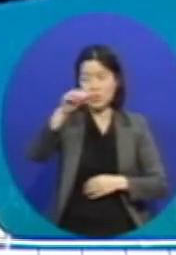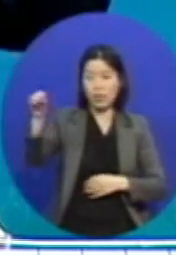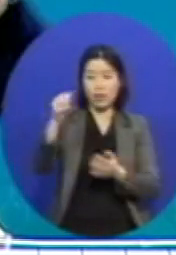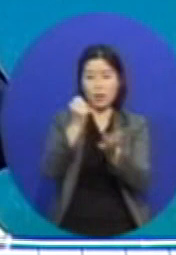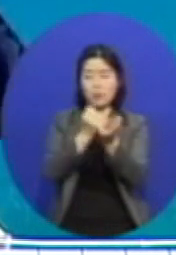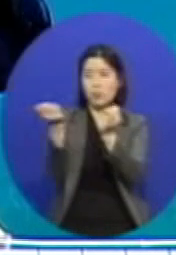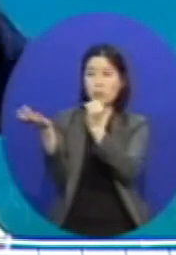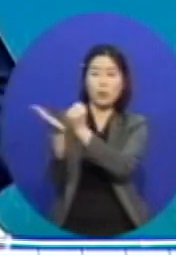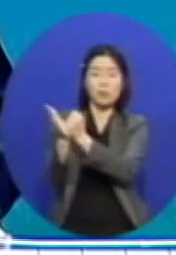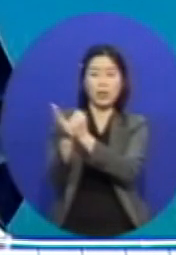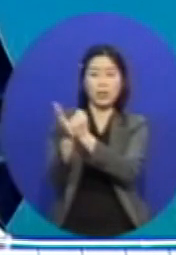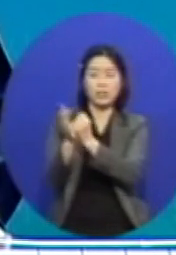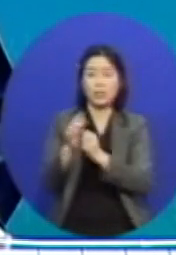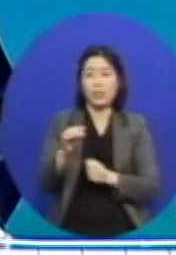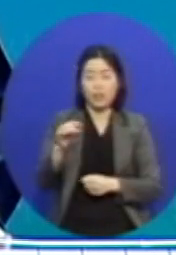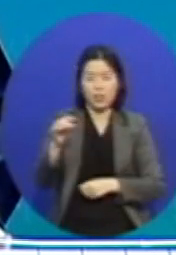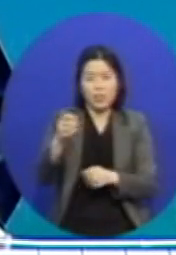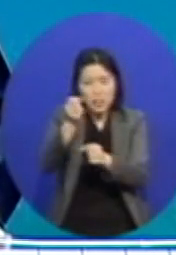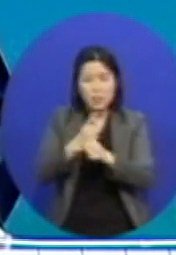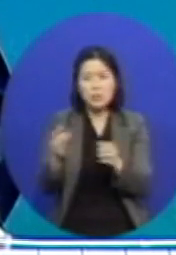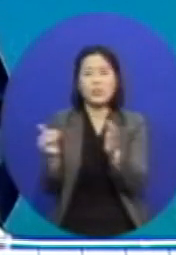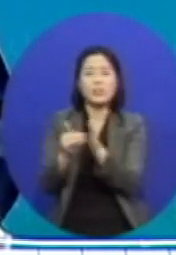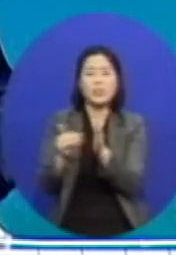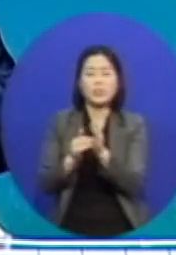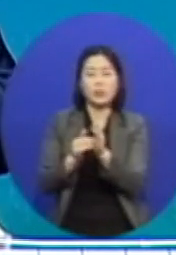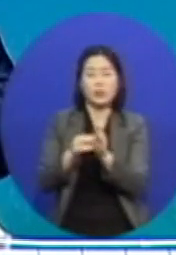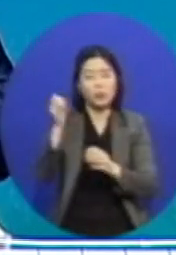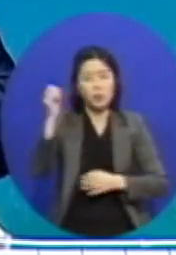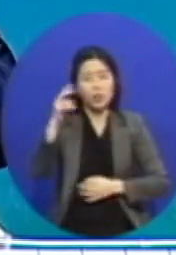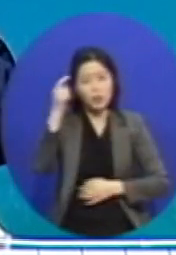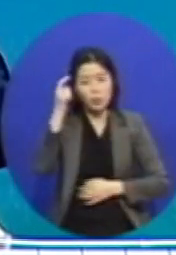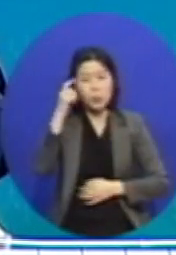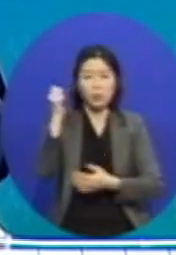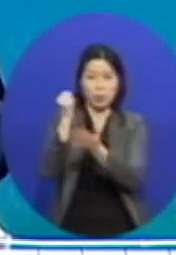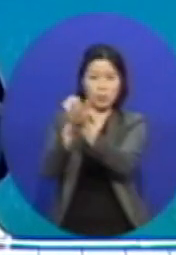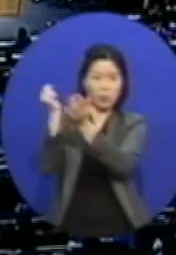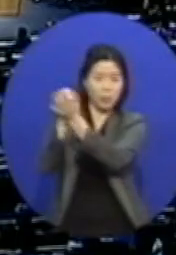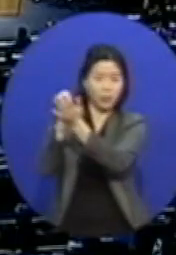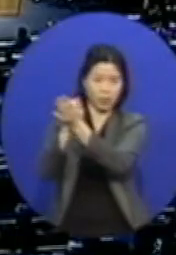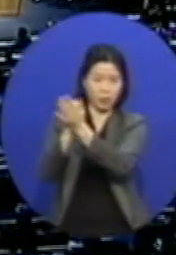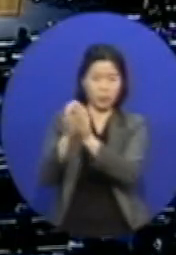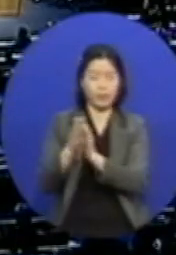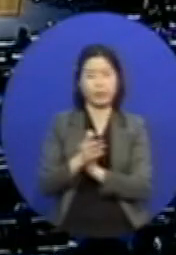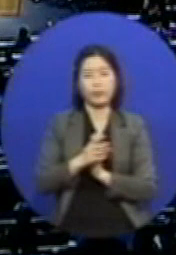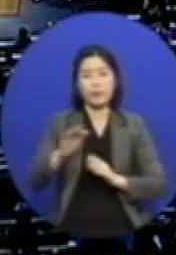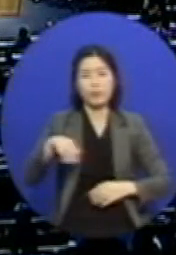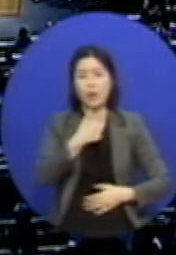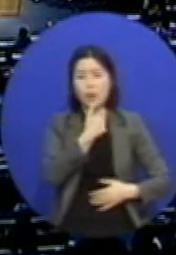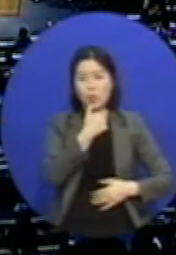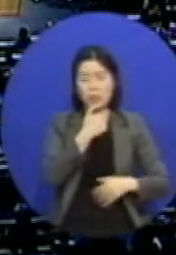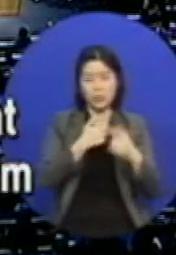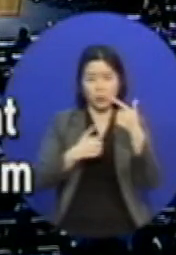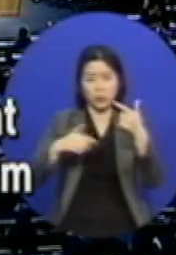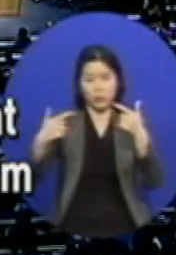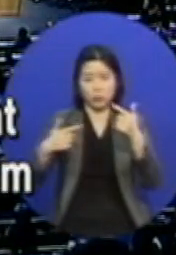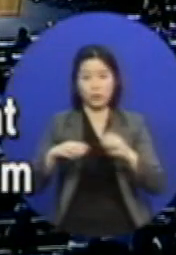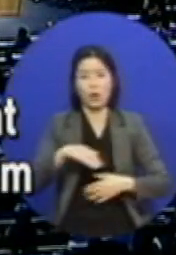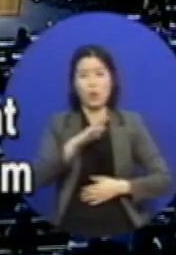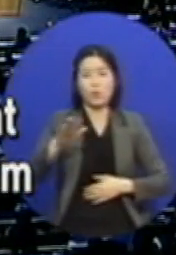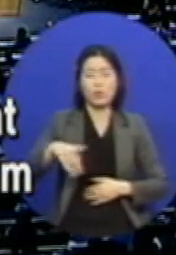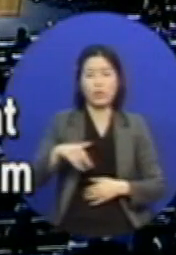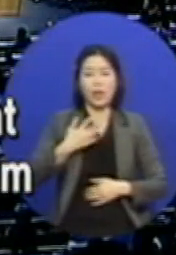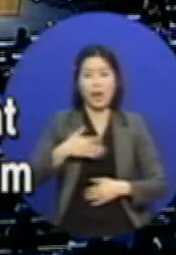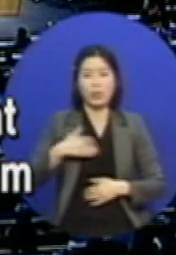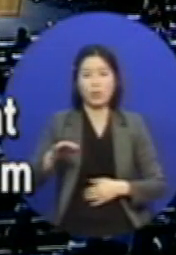못 바퀴 걸 뭘 또 박아요 로마서 6장 6절에 우리가 알거니와 우리의 옛 사람이 예수와